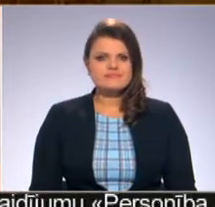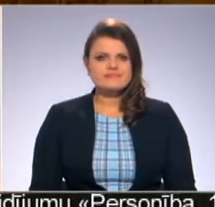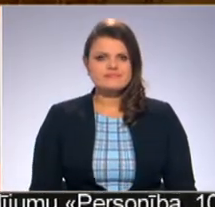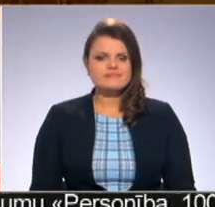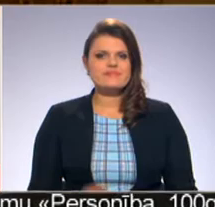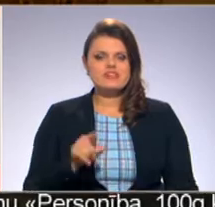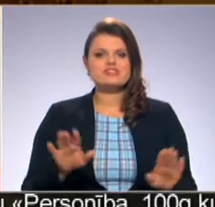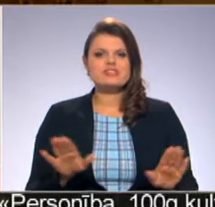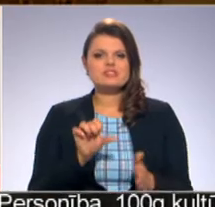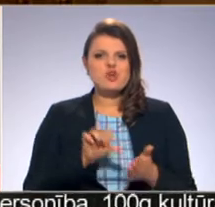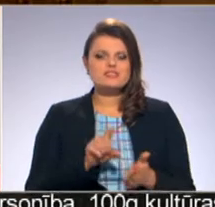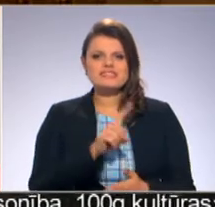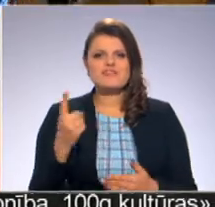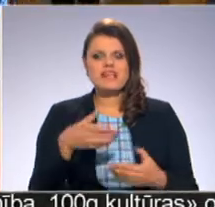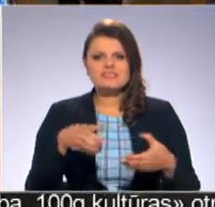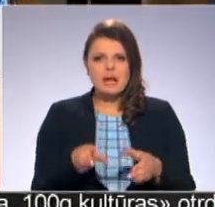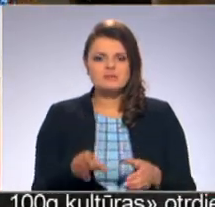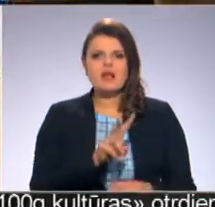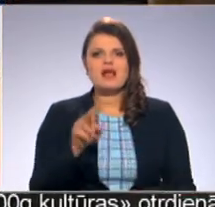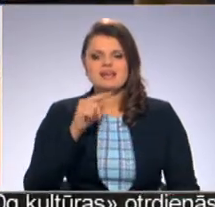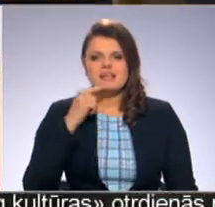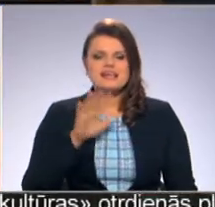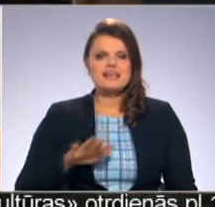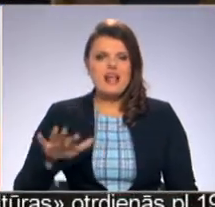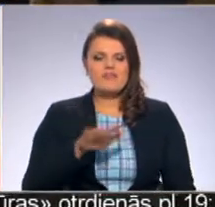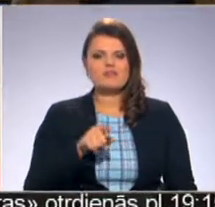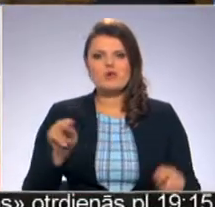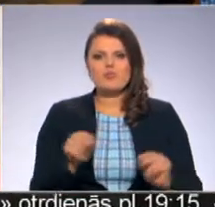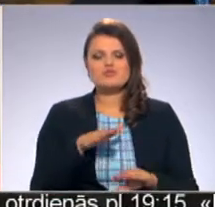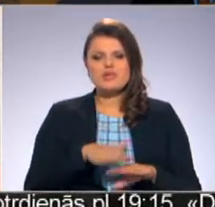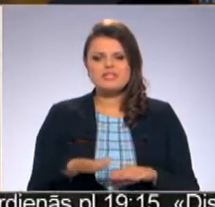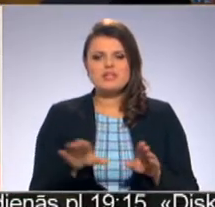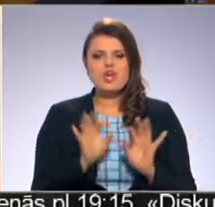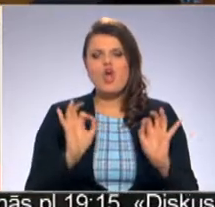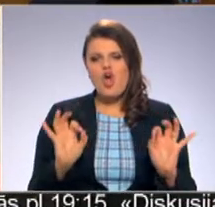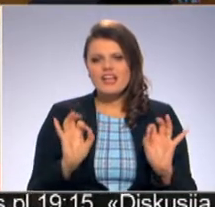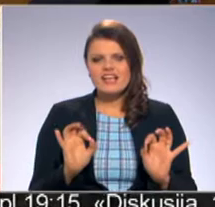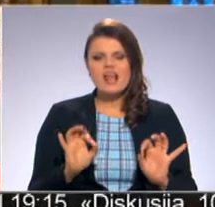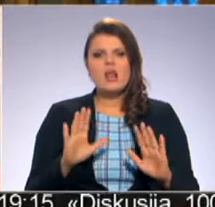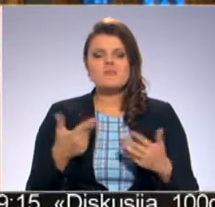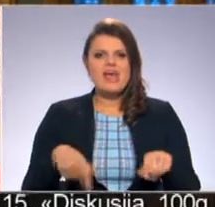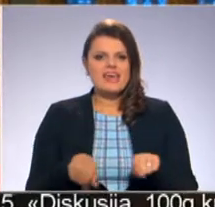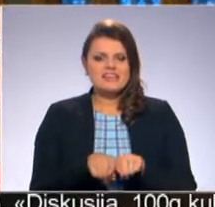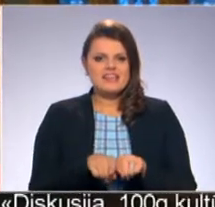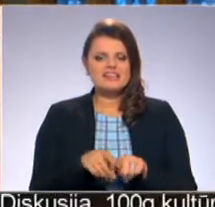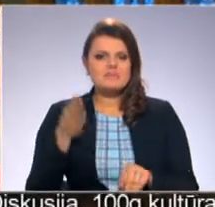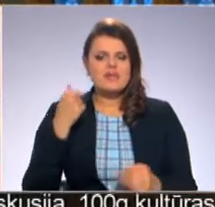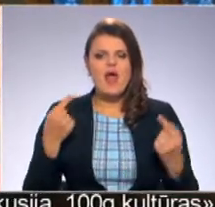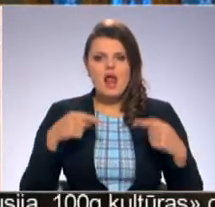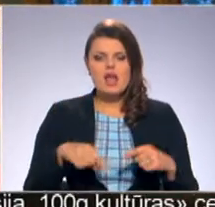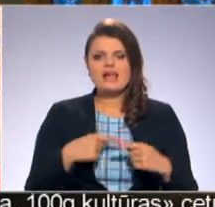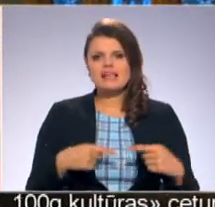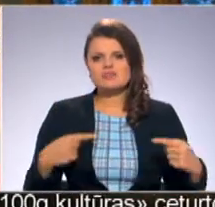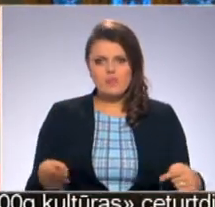Pratum Integrum ir vienīgais ansambls Krievijā, kas baroka un klasicismu mūziku izpilda ar oriģināliem vai identiskiem tā laika